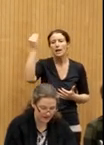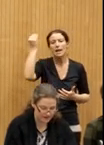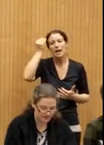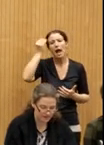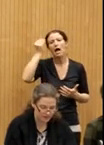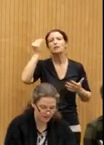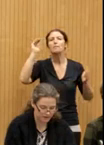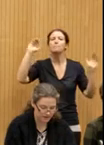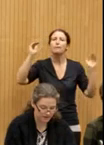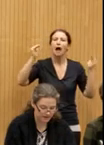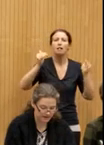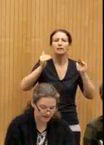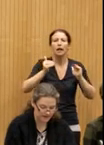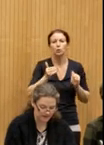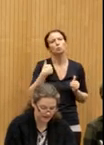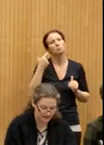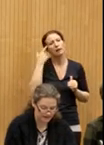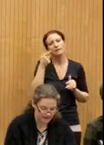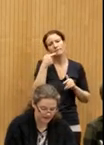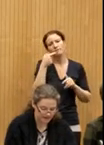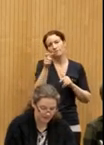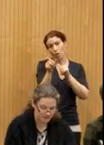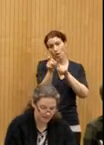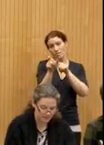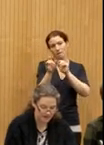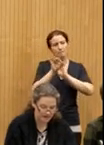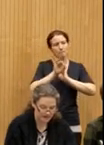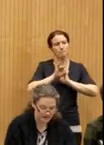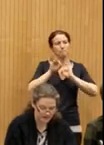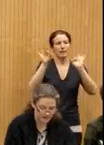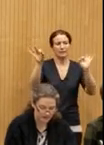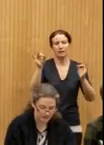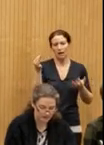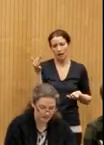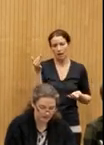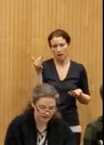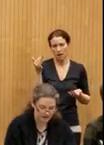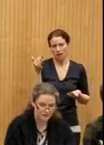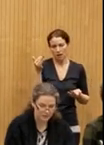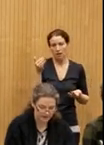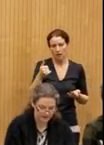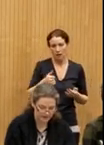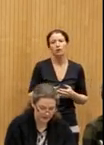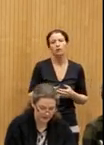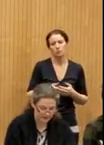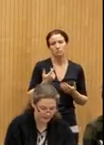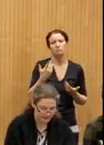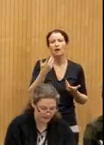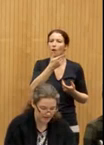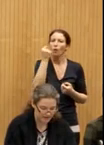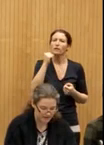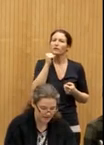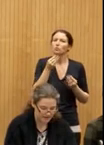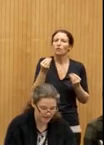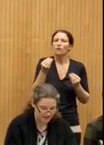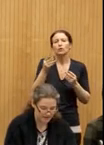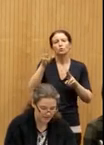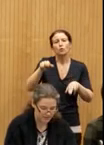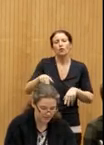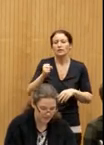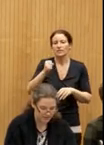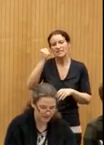Begriff meiner Erfahrung nach keine Reduktion beinhaltet und unvoreingenommen klingt.